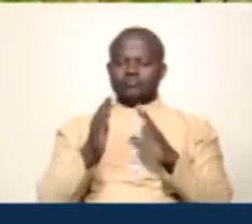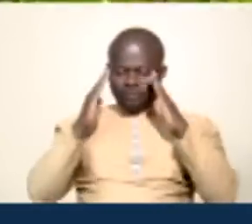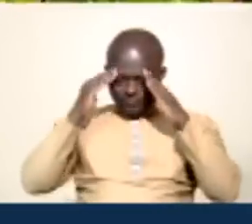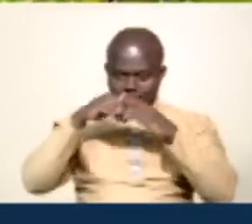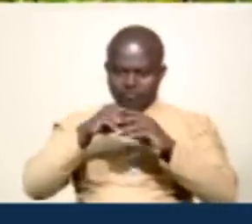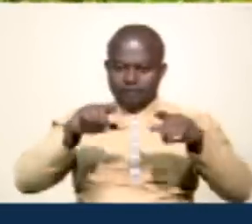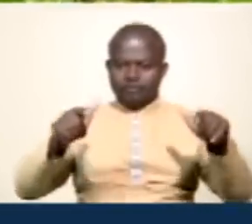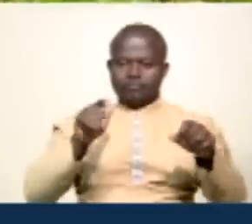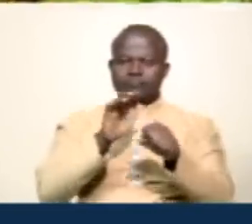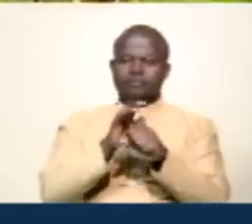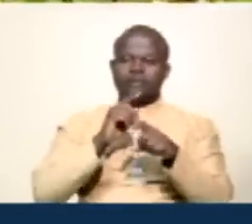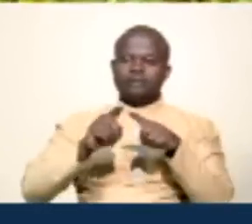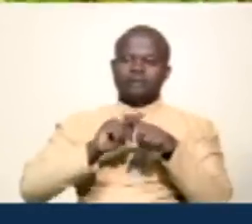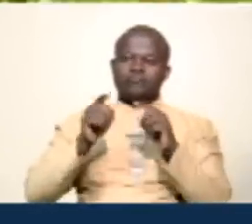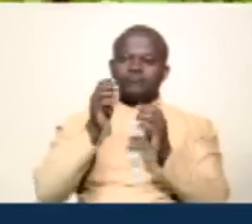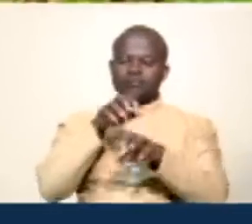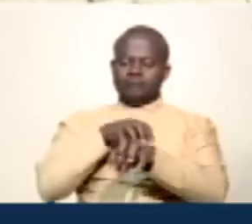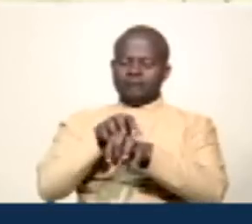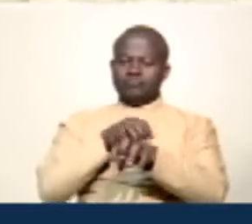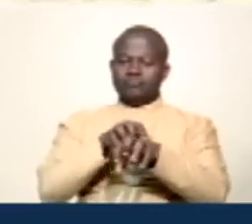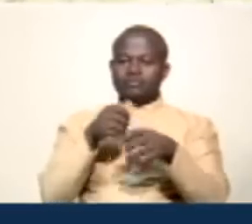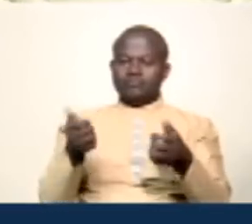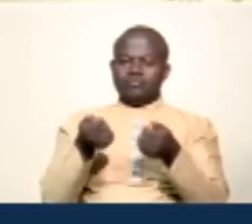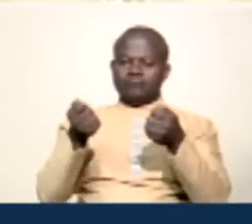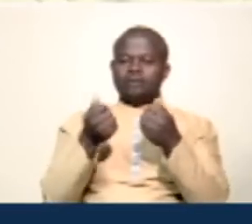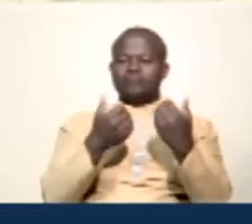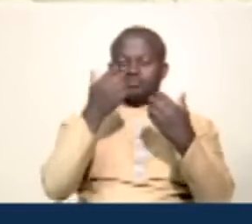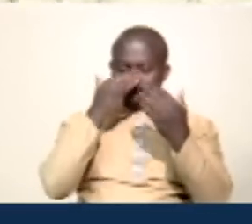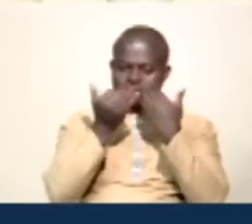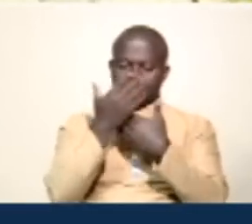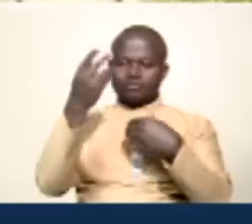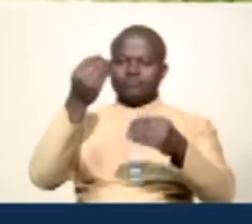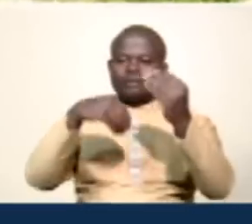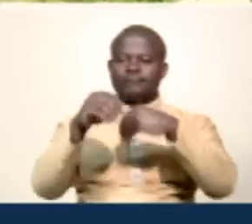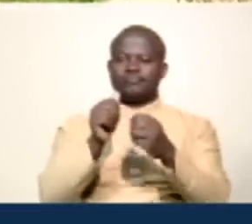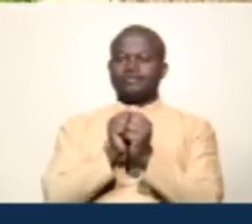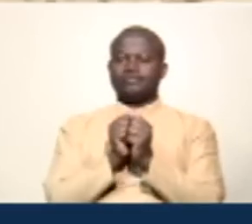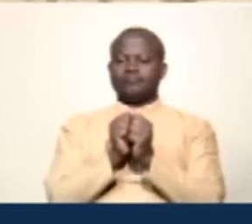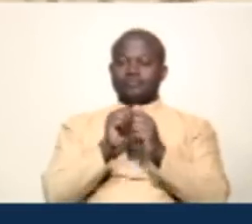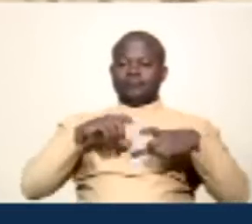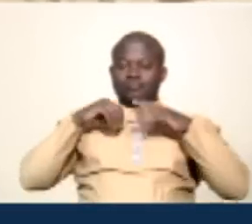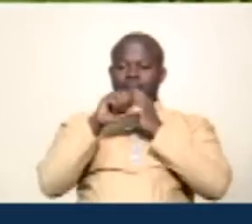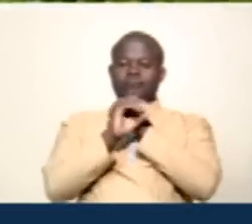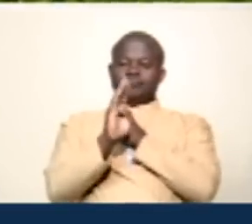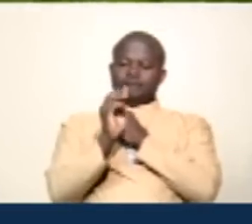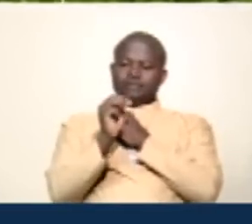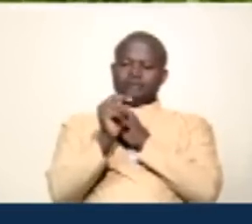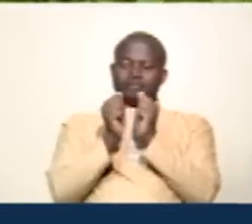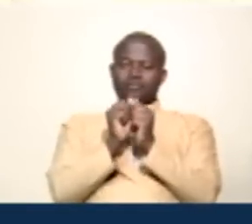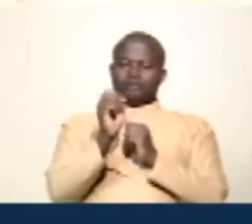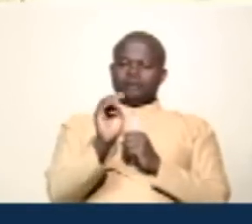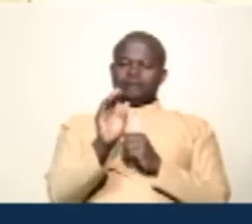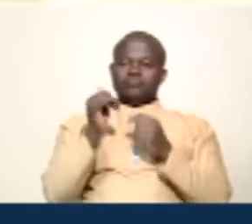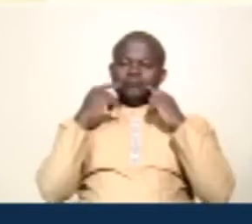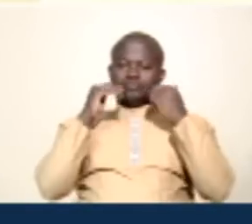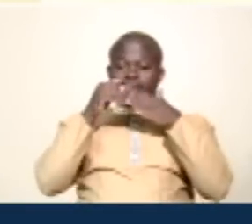mu mirima yeze nk'ibijumba, amateke cyangwa imyumbati bakarandaguza bakazindukira ku isoko. Abatuye mu mirenge ya by'Imana na Mbuye